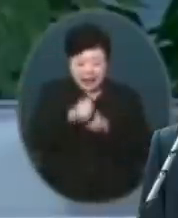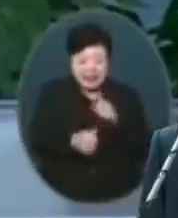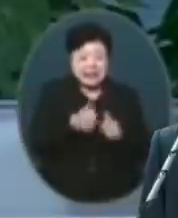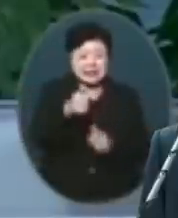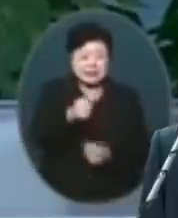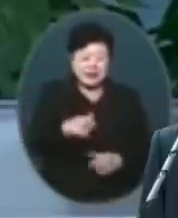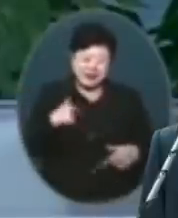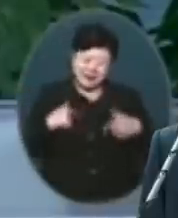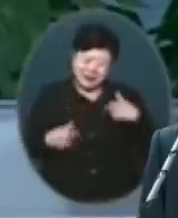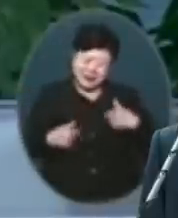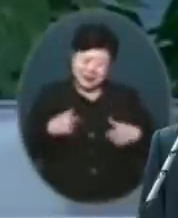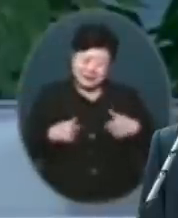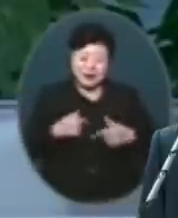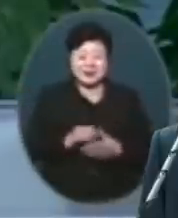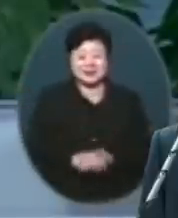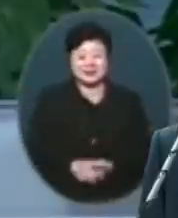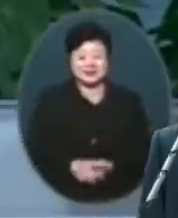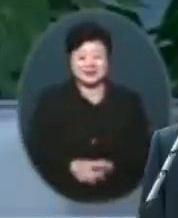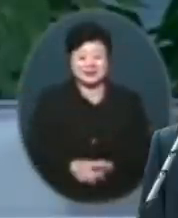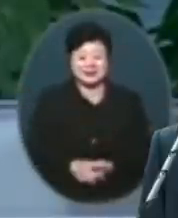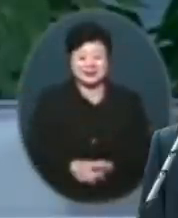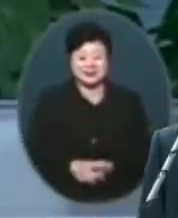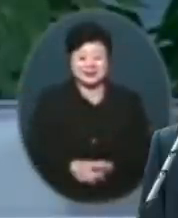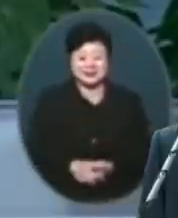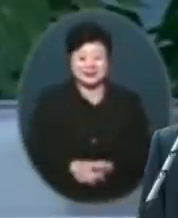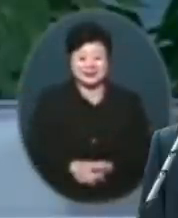하나님이 얼마나 기뻐하시는지요.